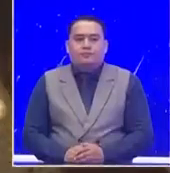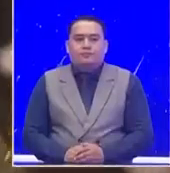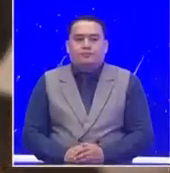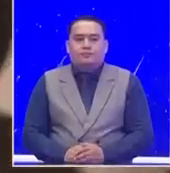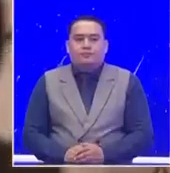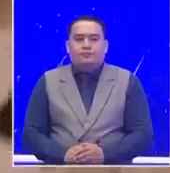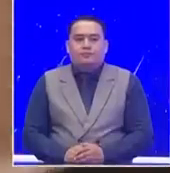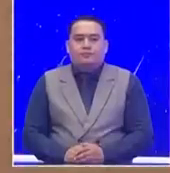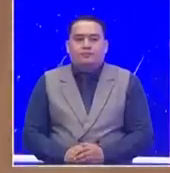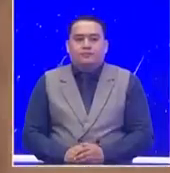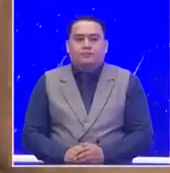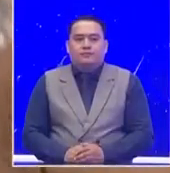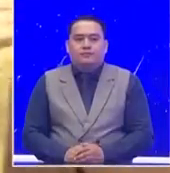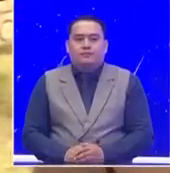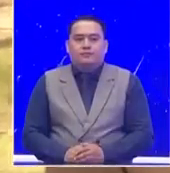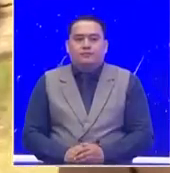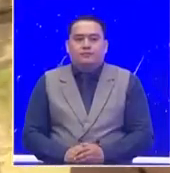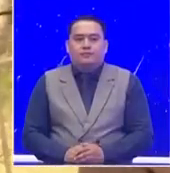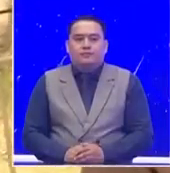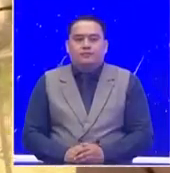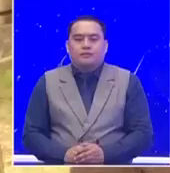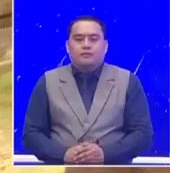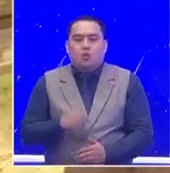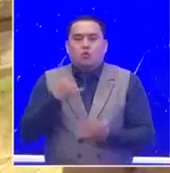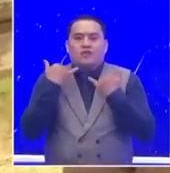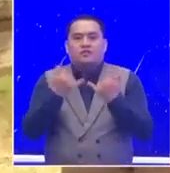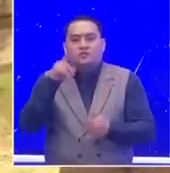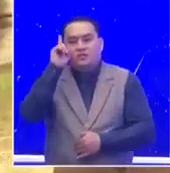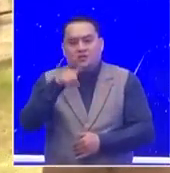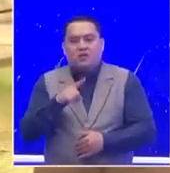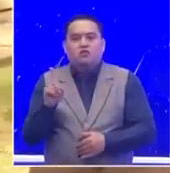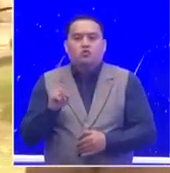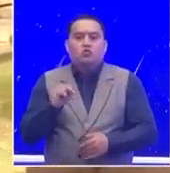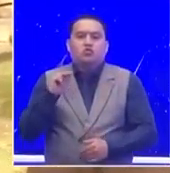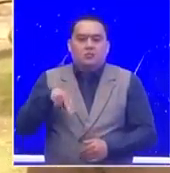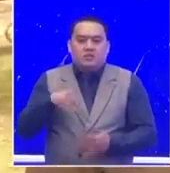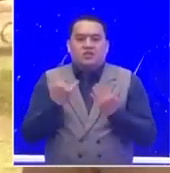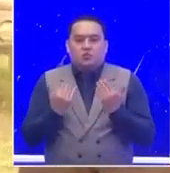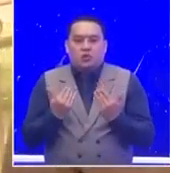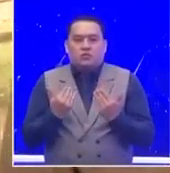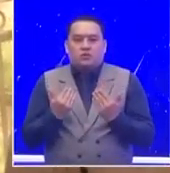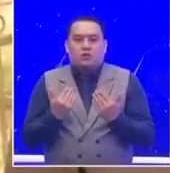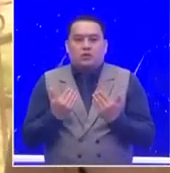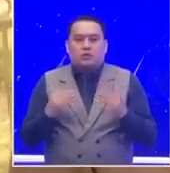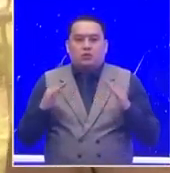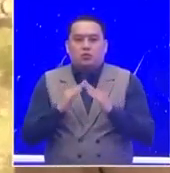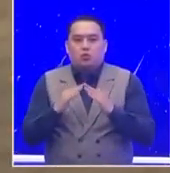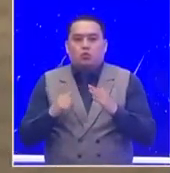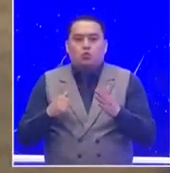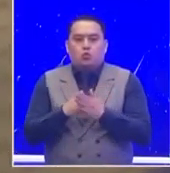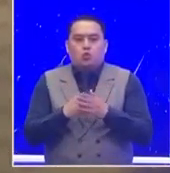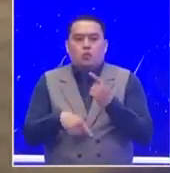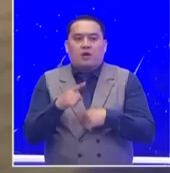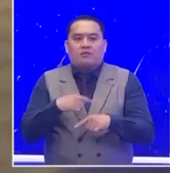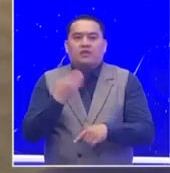Кухин Денис Александрович. Да. Уважаемый, знаете, да, сейчас какое положение через чат? Ну вот я додумаю. Где